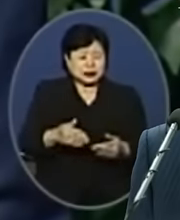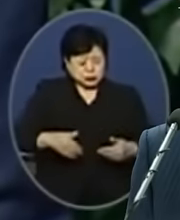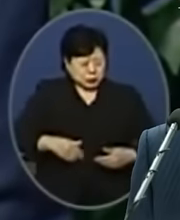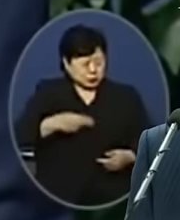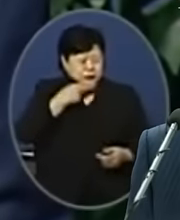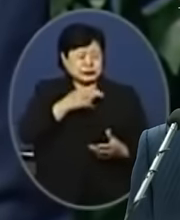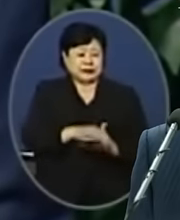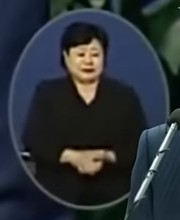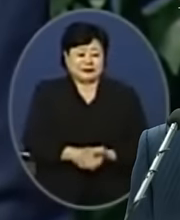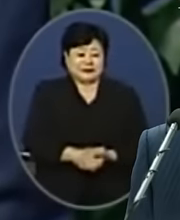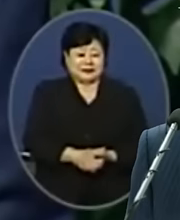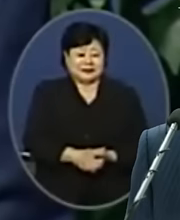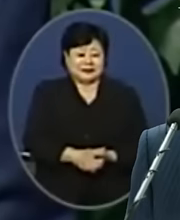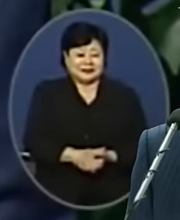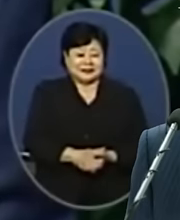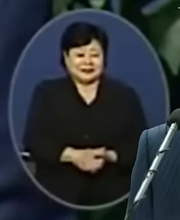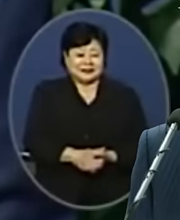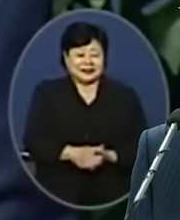소용이 없어요.